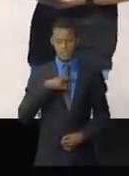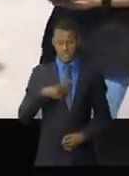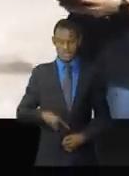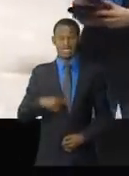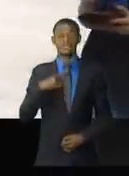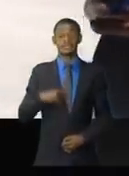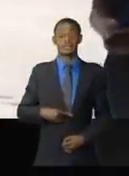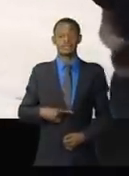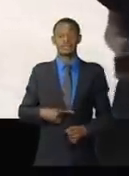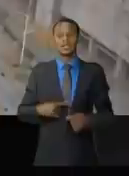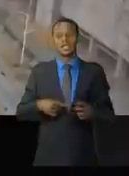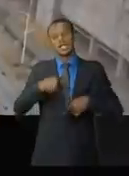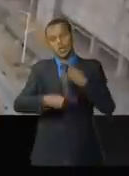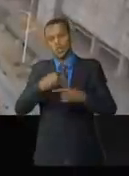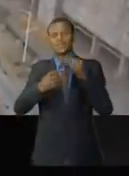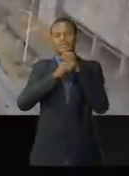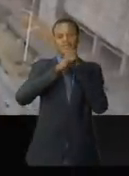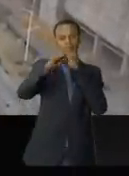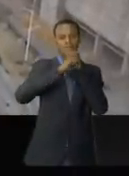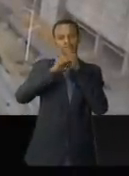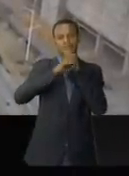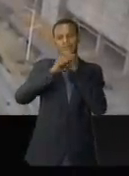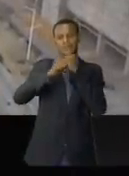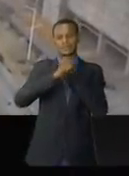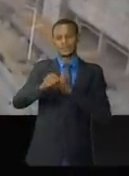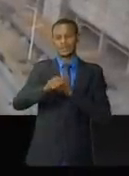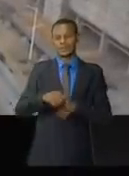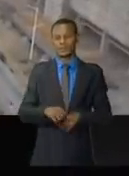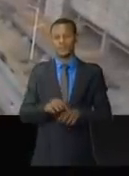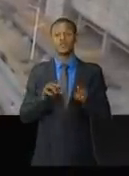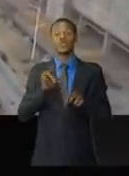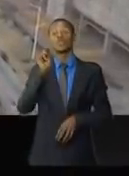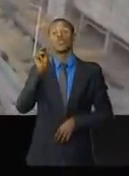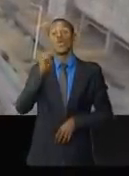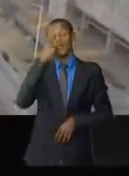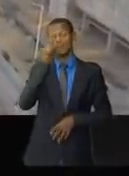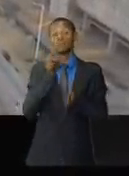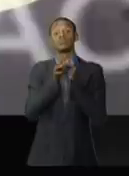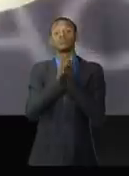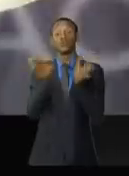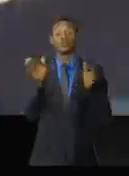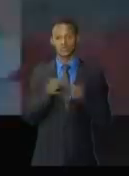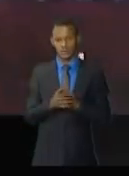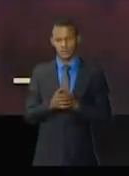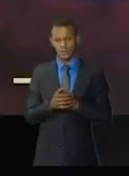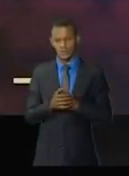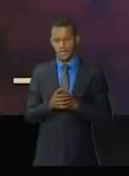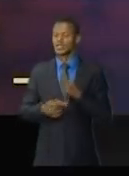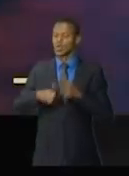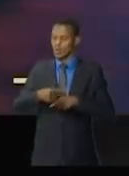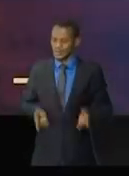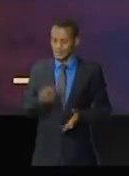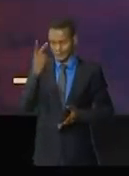Kinshasa comme sur l'ensemble du pays. En s'appuyant sur les associations et ONG, cette campagne est arrivée en province dans